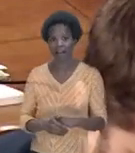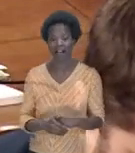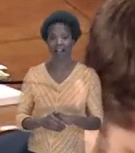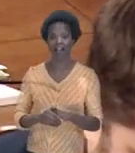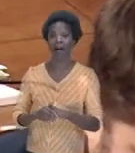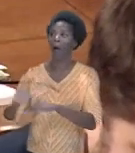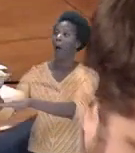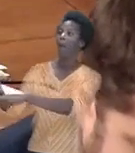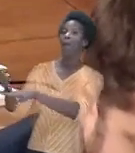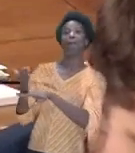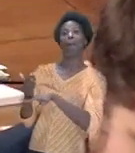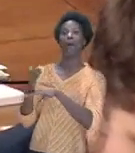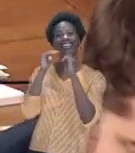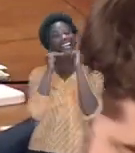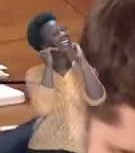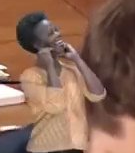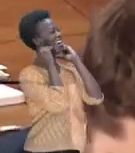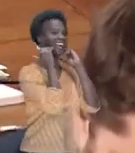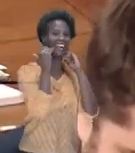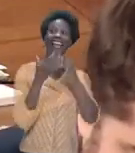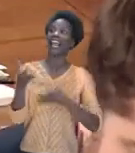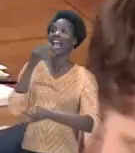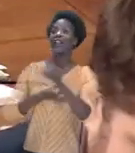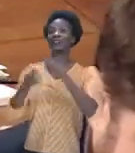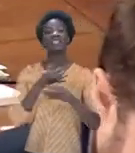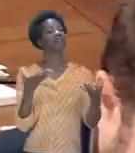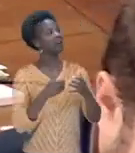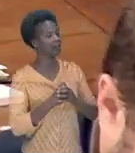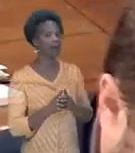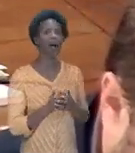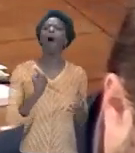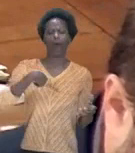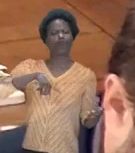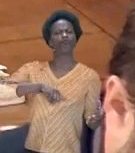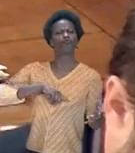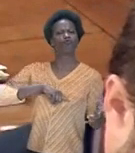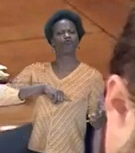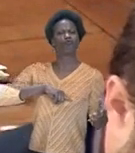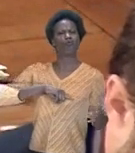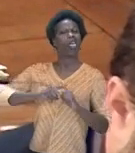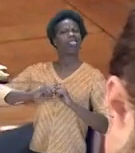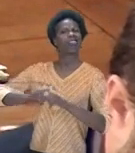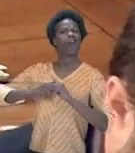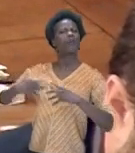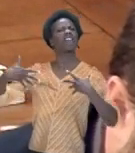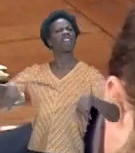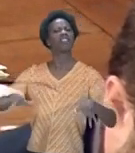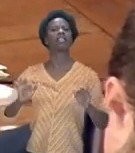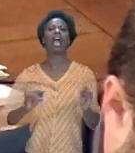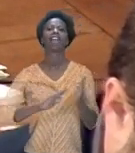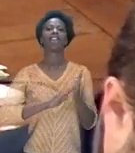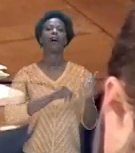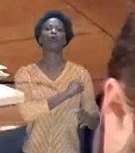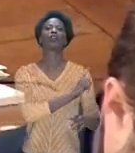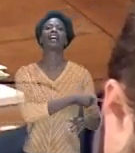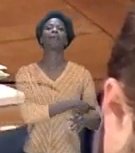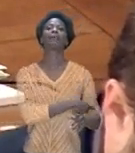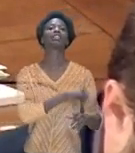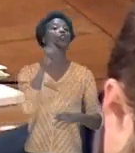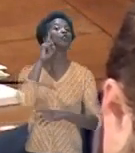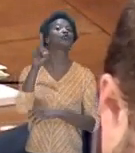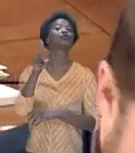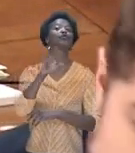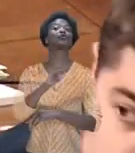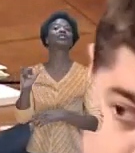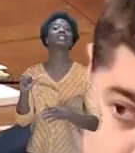affiché pour nous lancer un « figurez-vous que nous avons négocié l'ensemble de nos contrats énergétiques jusqu'à fin